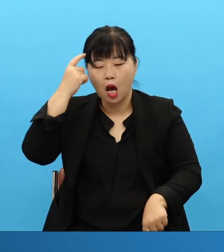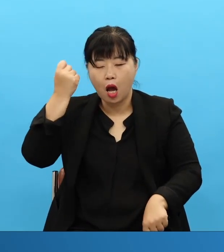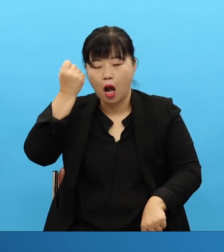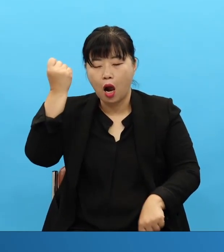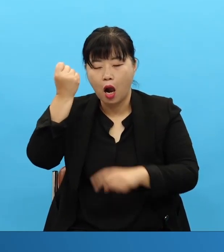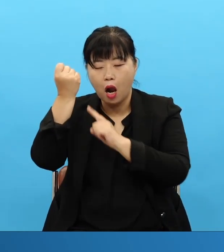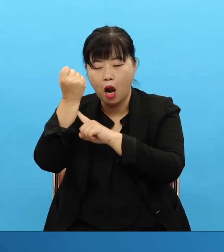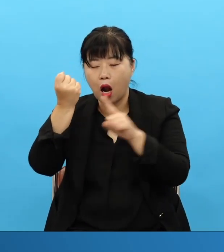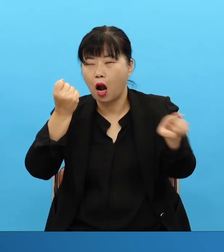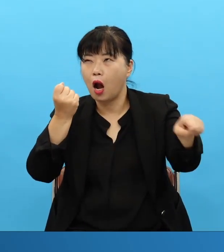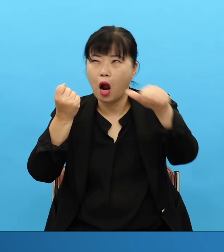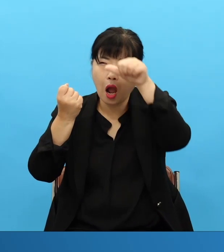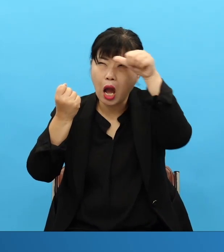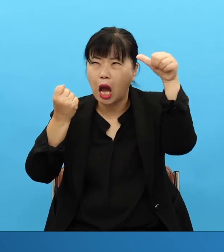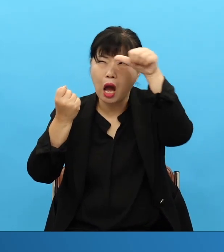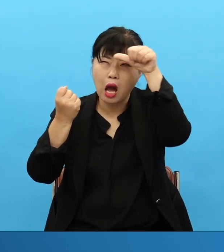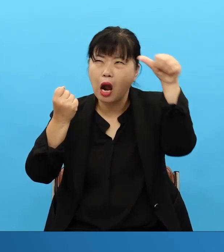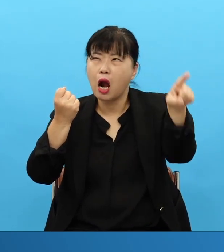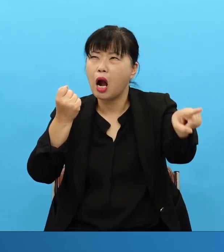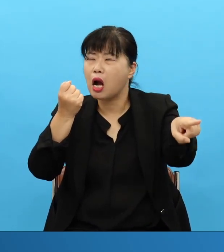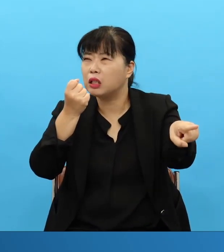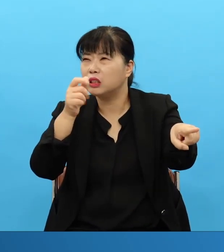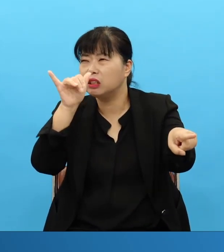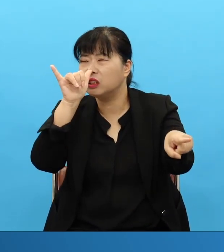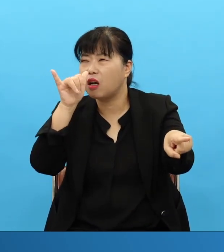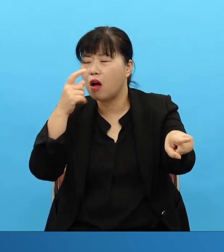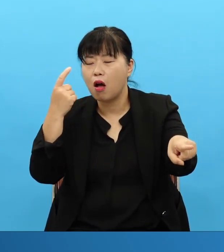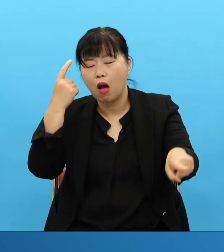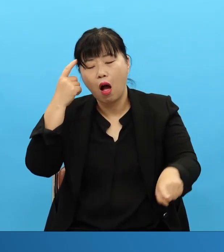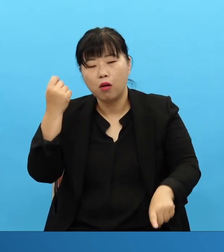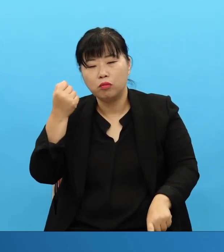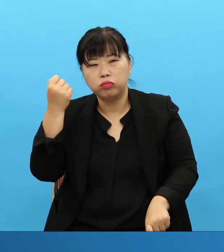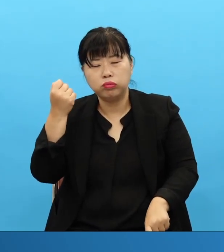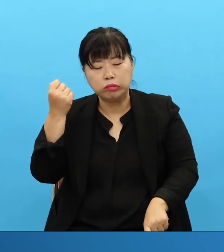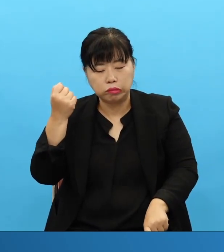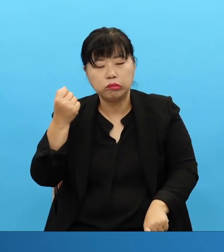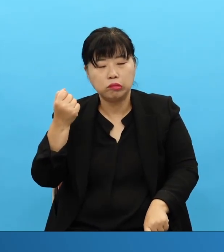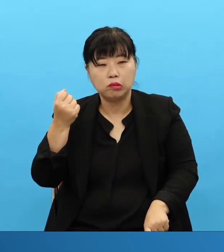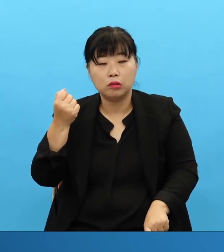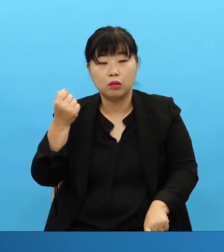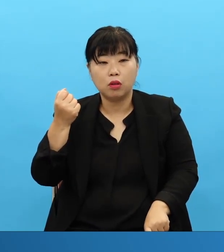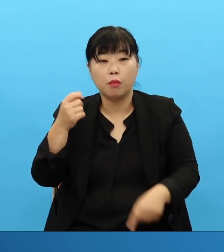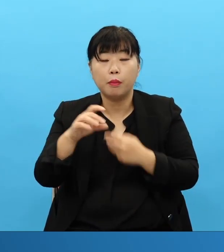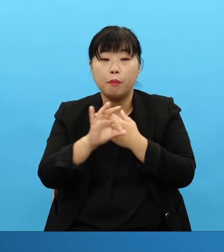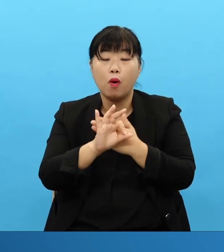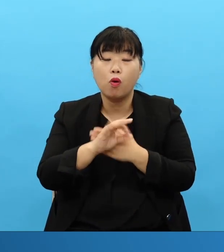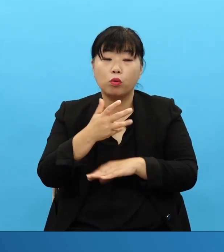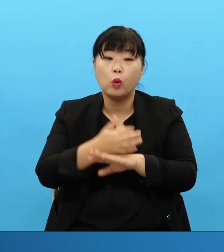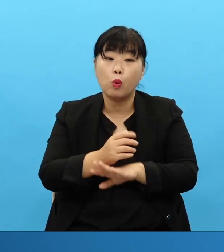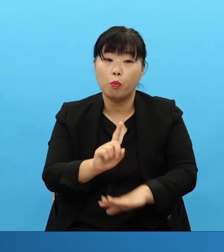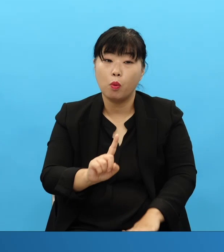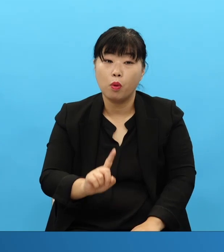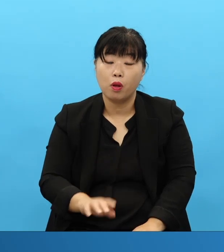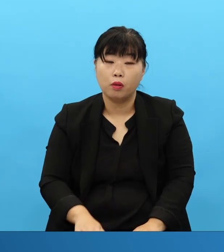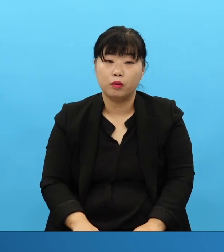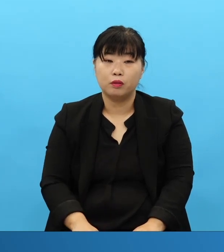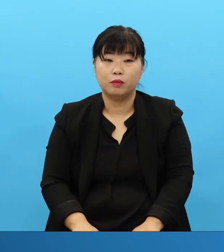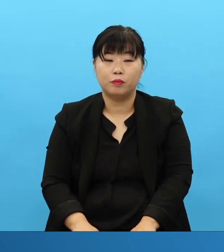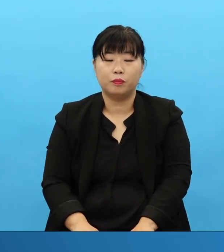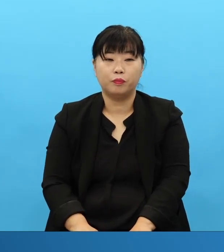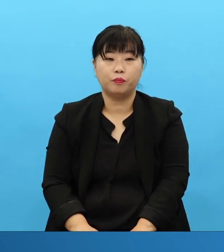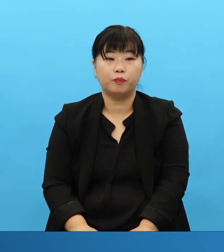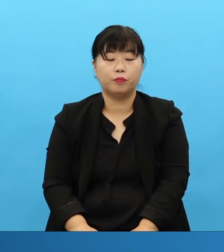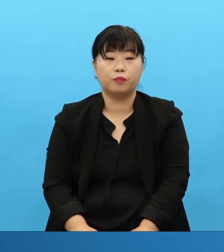to that elder? 솔직히 불러가 물어보면요 말 못할 겁니다. 목사님은 지금 24 기도하는 장로님 누굽니까?